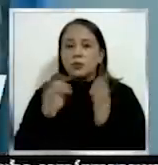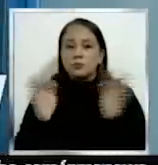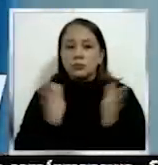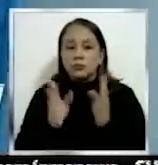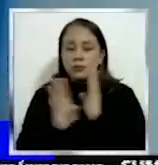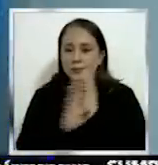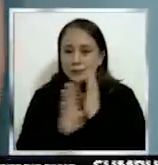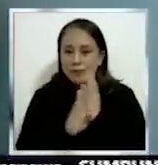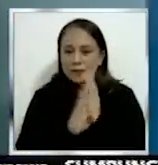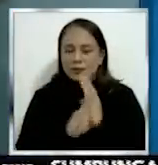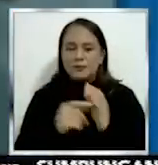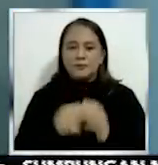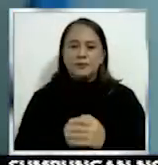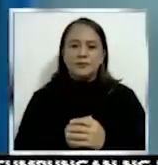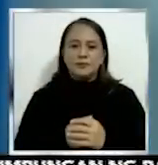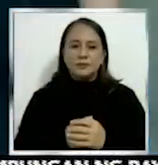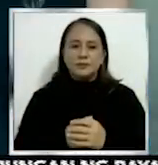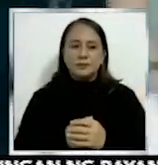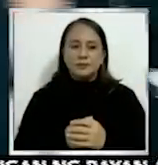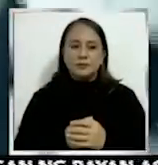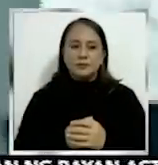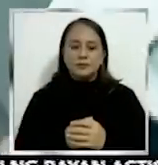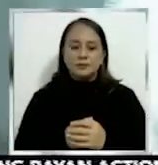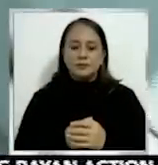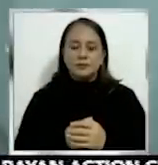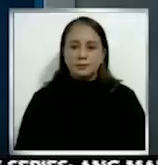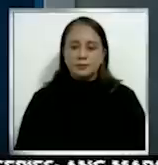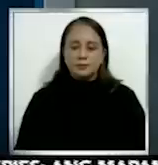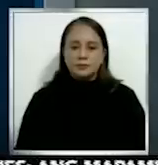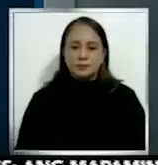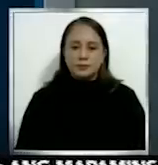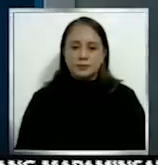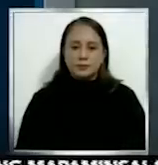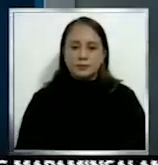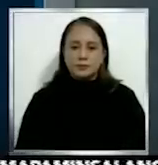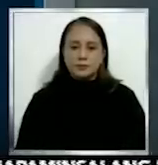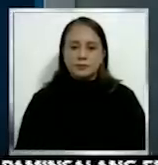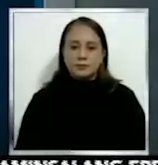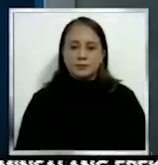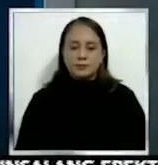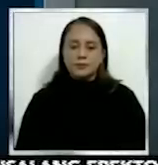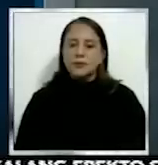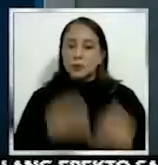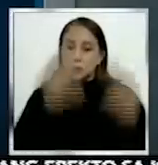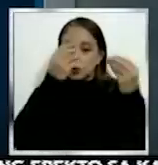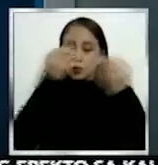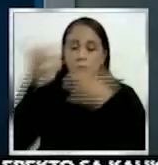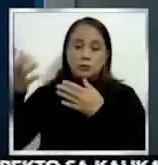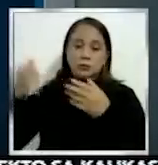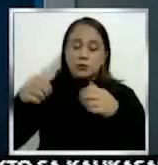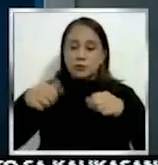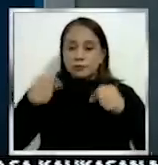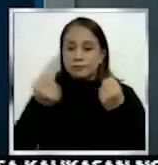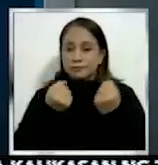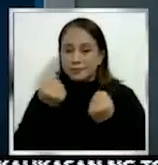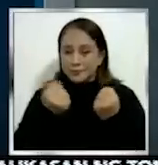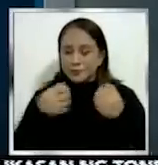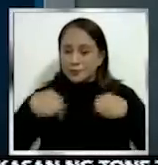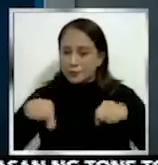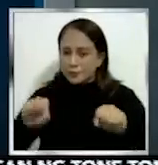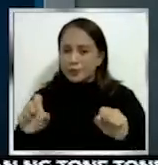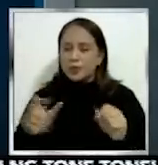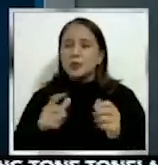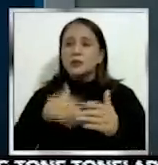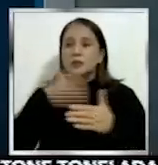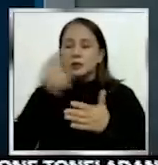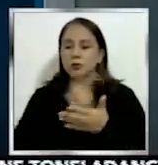sa GMA Integrated News, Joseph Morong, nakatutok 24 oras. Abiso naman sa mga motorista, sa susunod na buwan na posibleng ipatupad ang